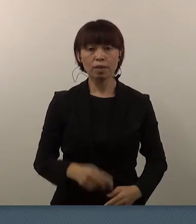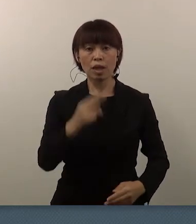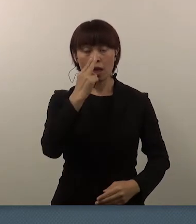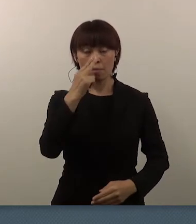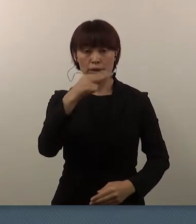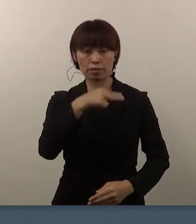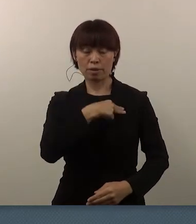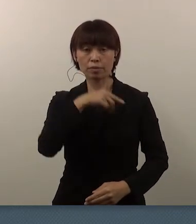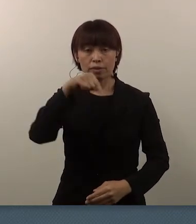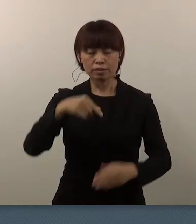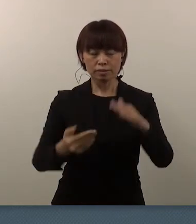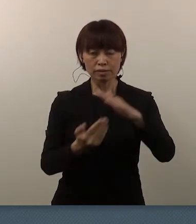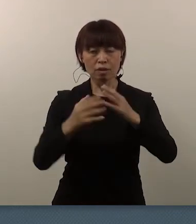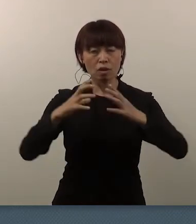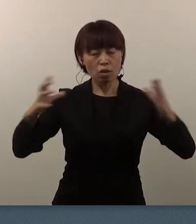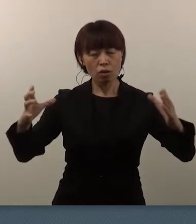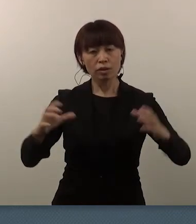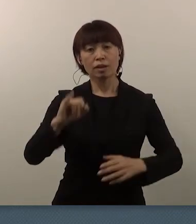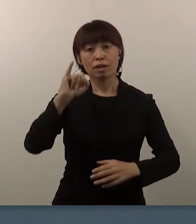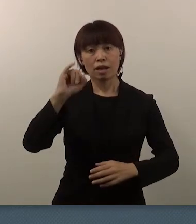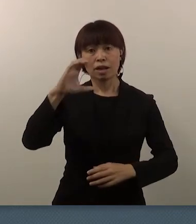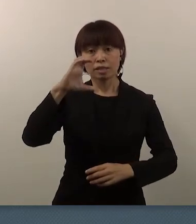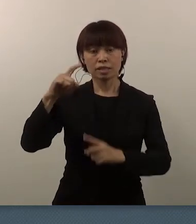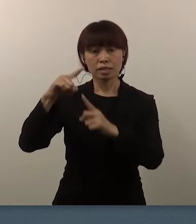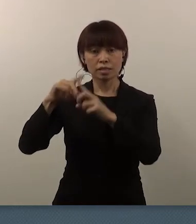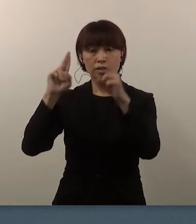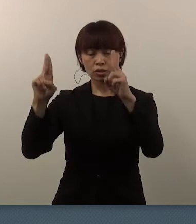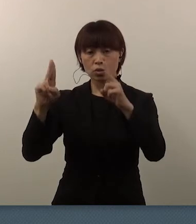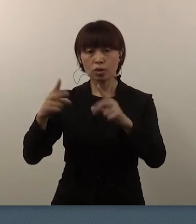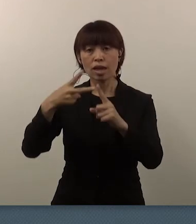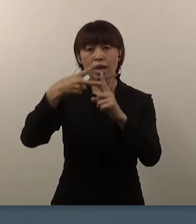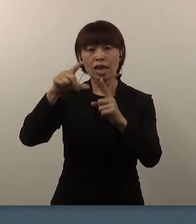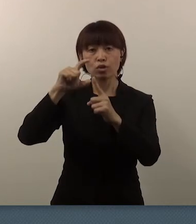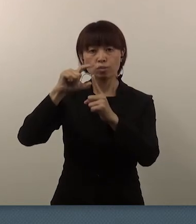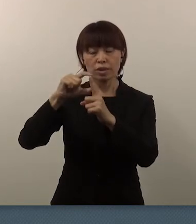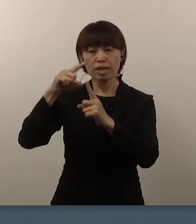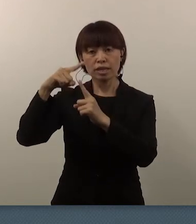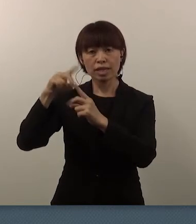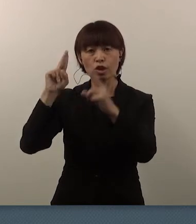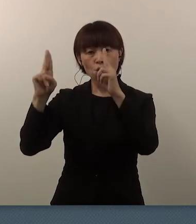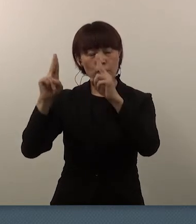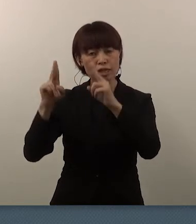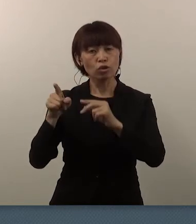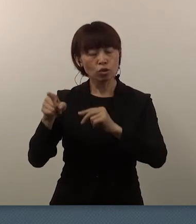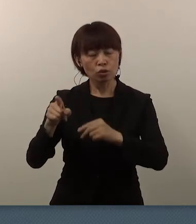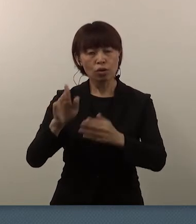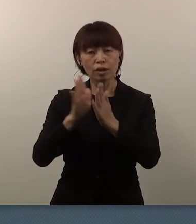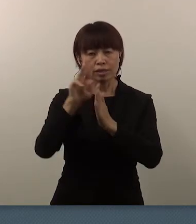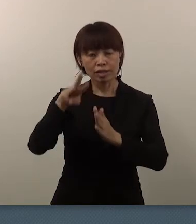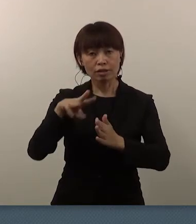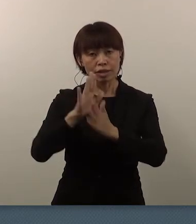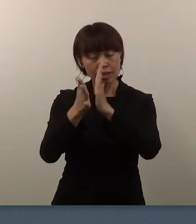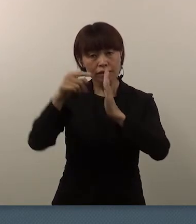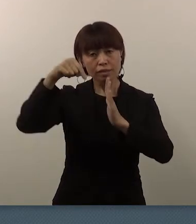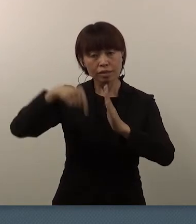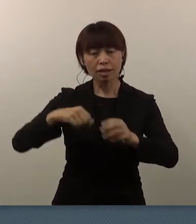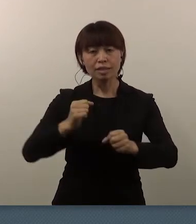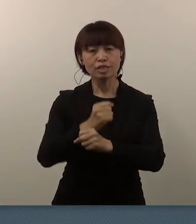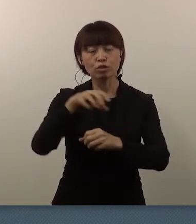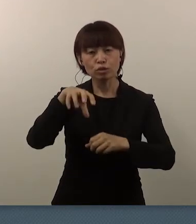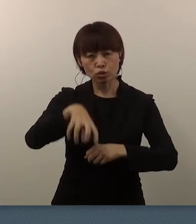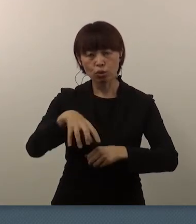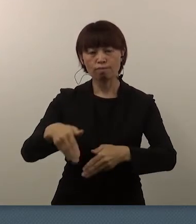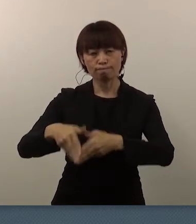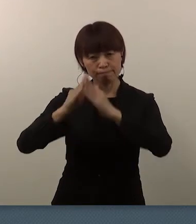バーワンの ICT 企業 FPT コーポレーションが県内に事業所を開設するとともに、ベトナ